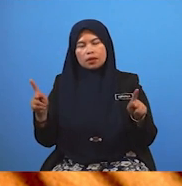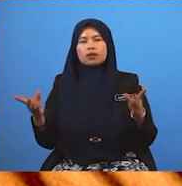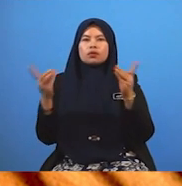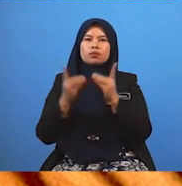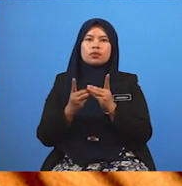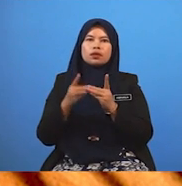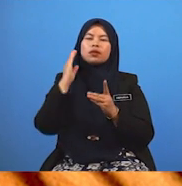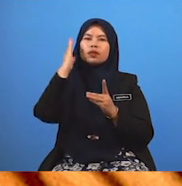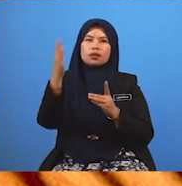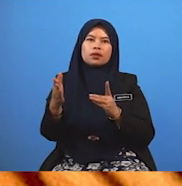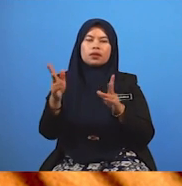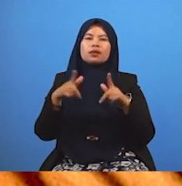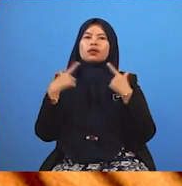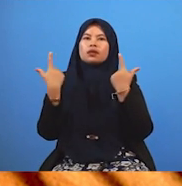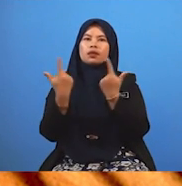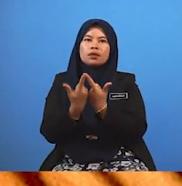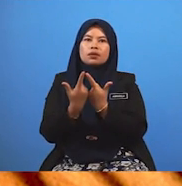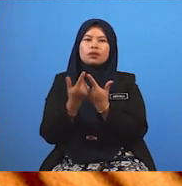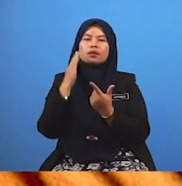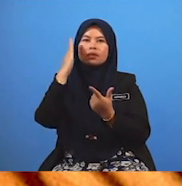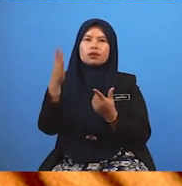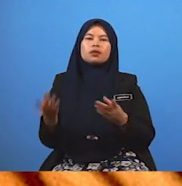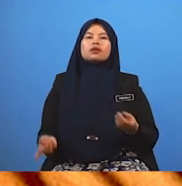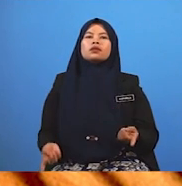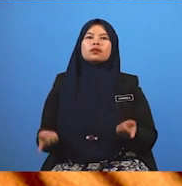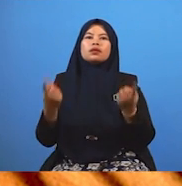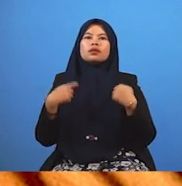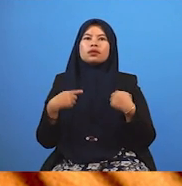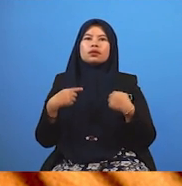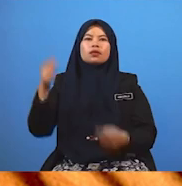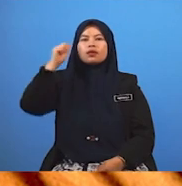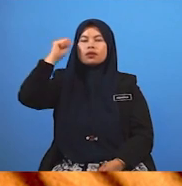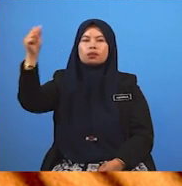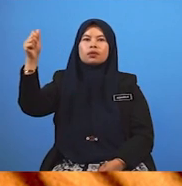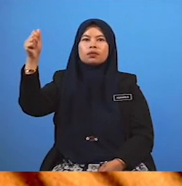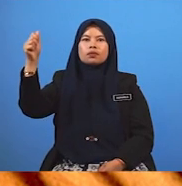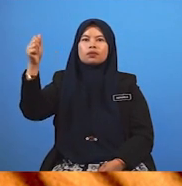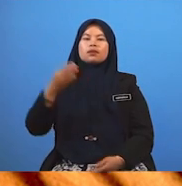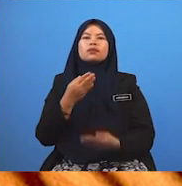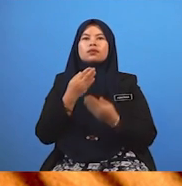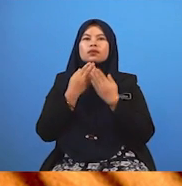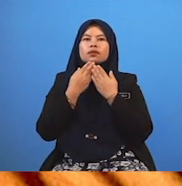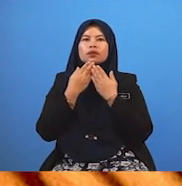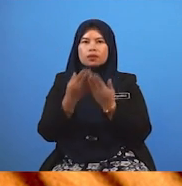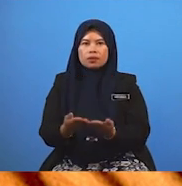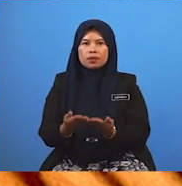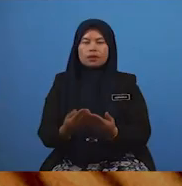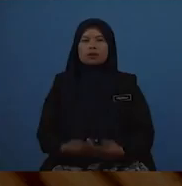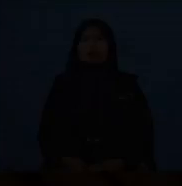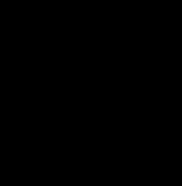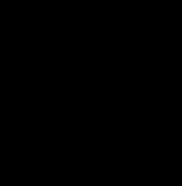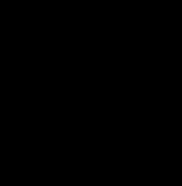dalam kelas akan datang. Assalamualaikum warahmatullahi wabarakatuh. Sekian, terima kasih.